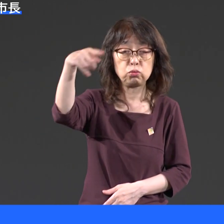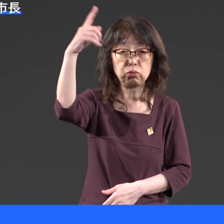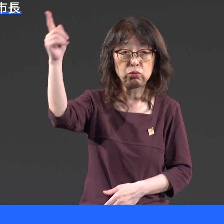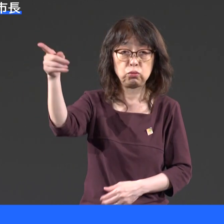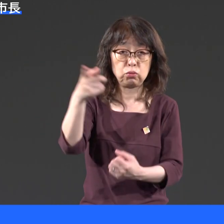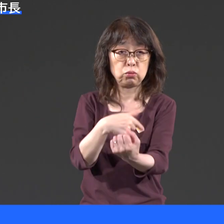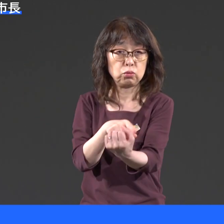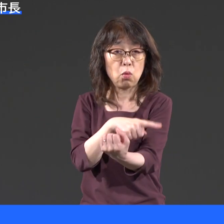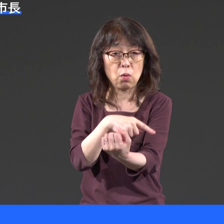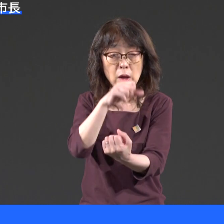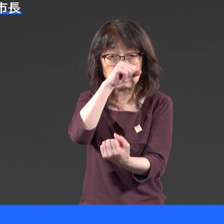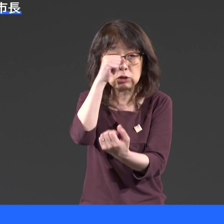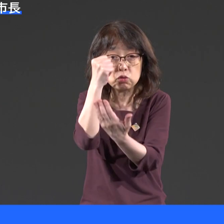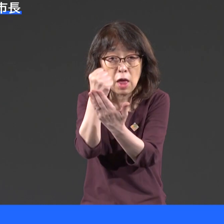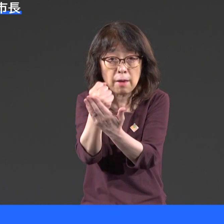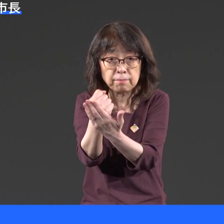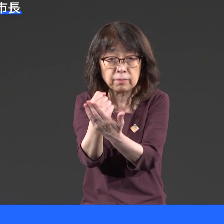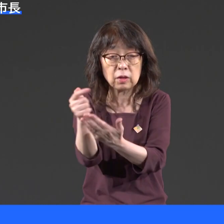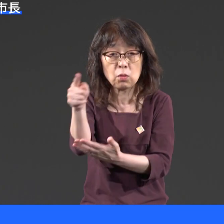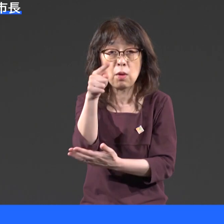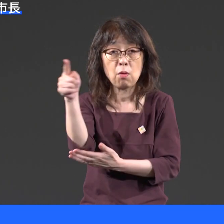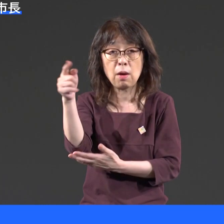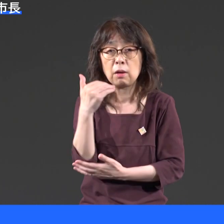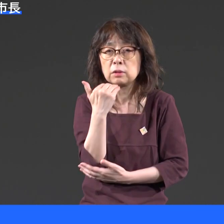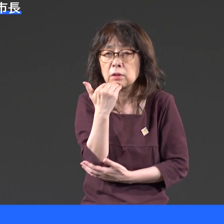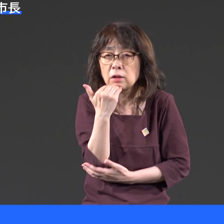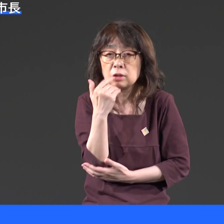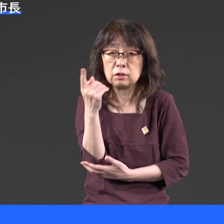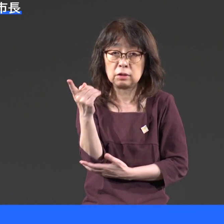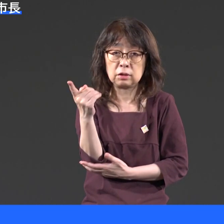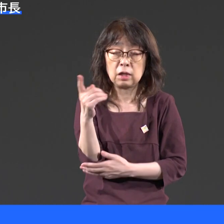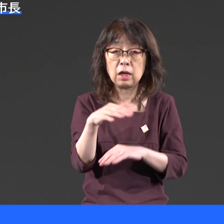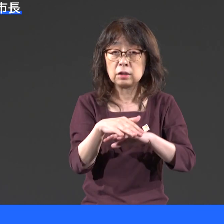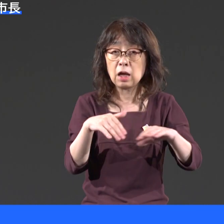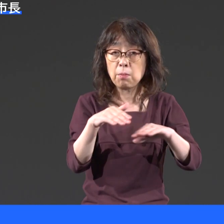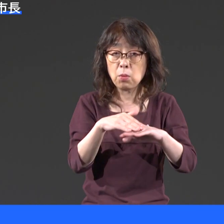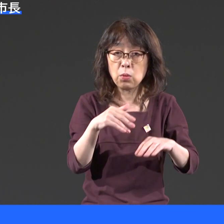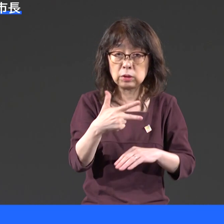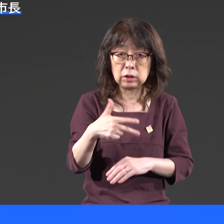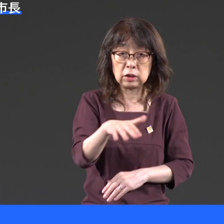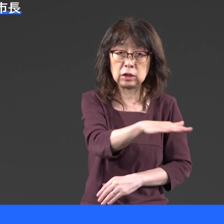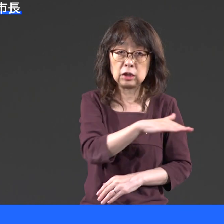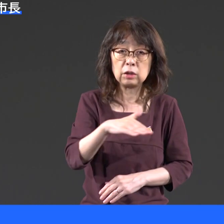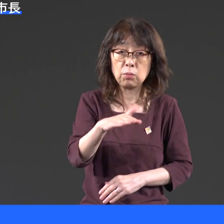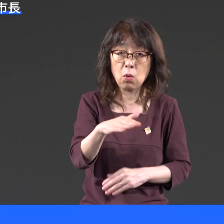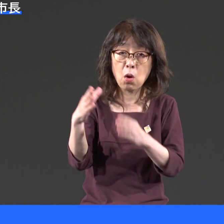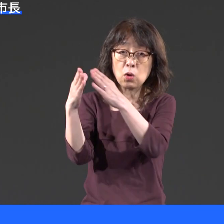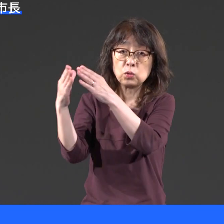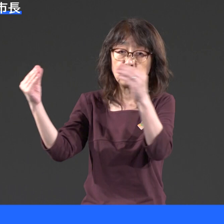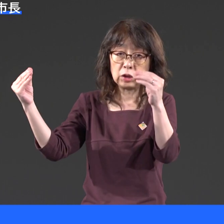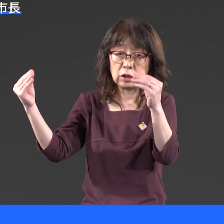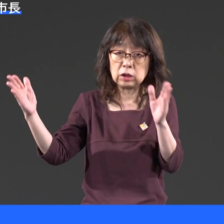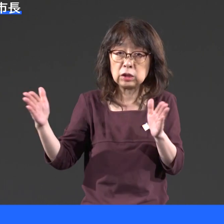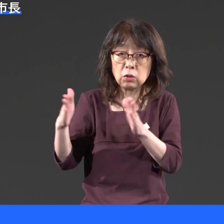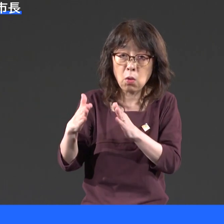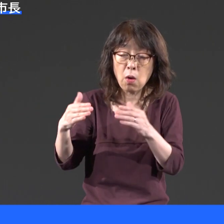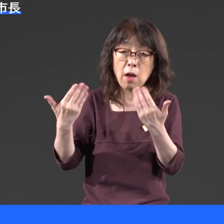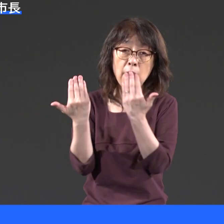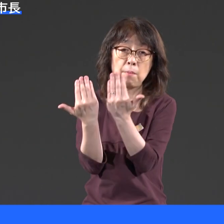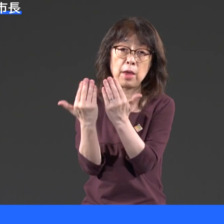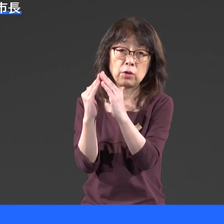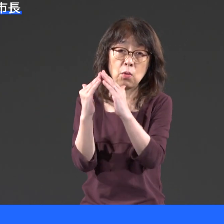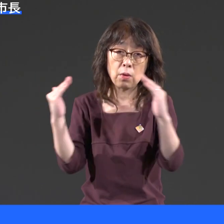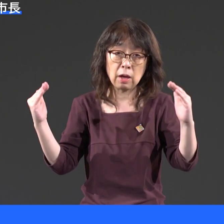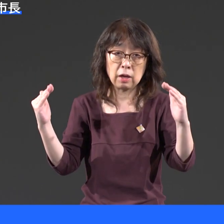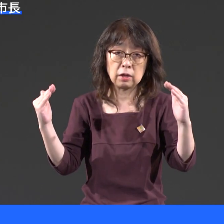実現というか期待をしてますし、まあ、札幌においてもいろいろな、まあ、国との勉強会なども通じてこれらの実現